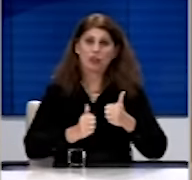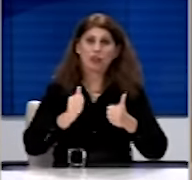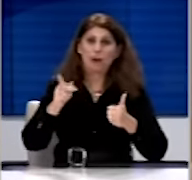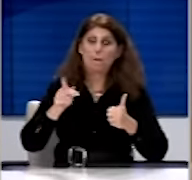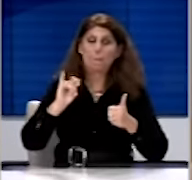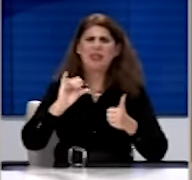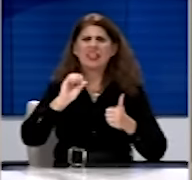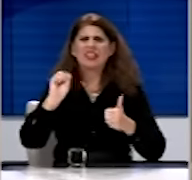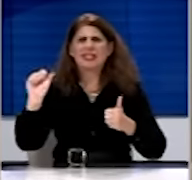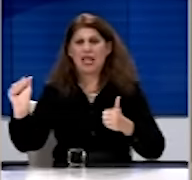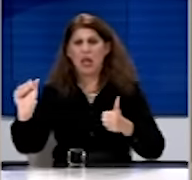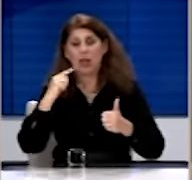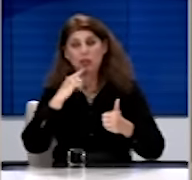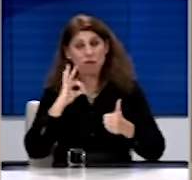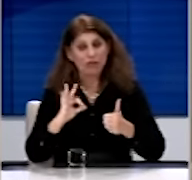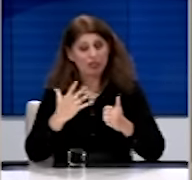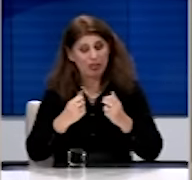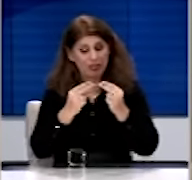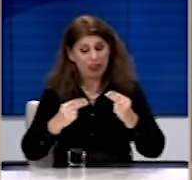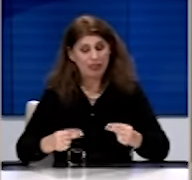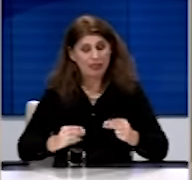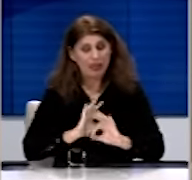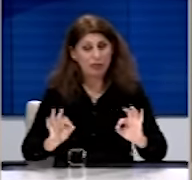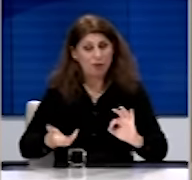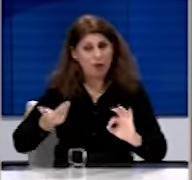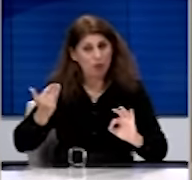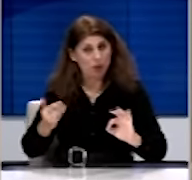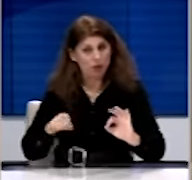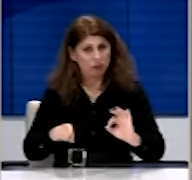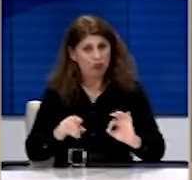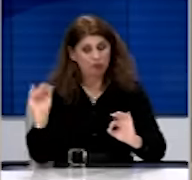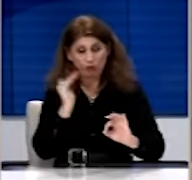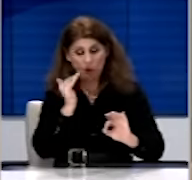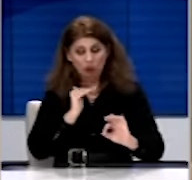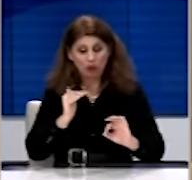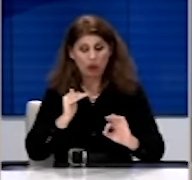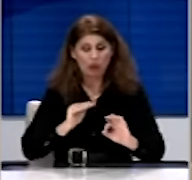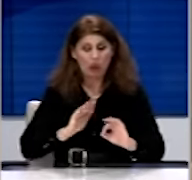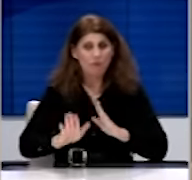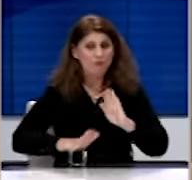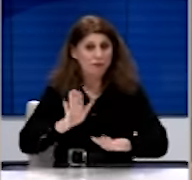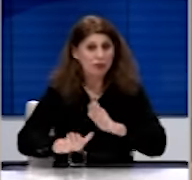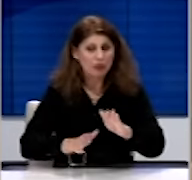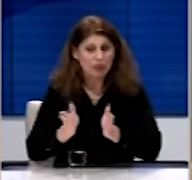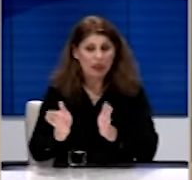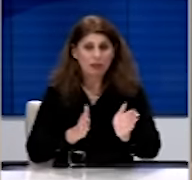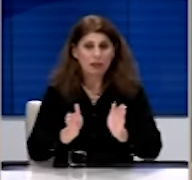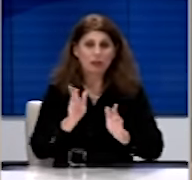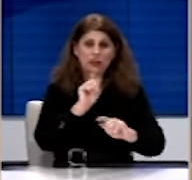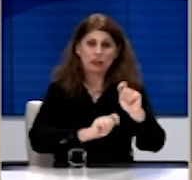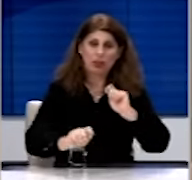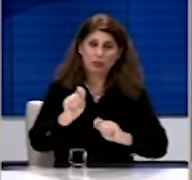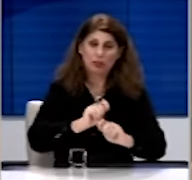ΠΙΣΑ. Και είχατε φυσικά τη λύση έτοιμη από πριν. Ακόμα πιο γρήγορα βήματα στην κατεύθυνση διαμόρφωσης